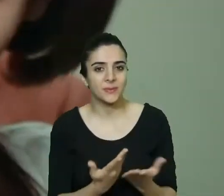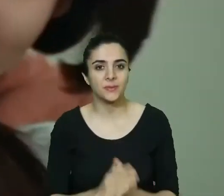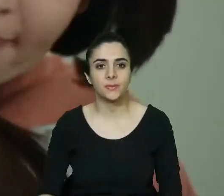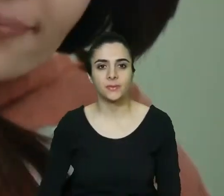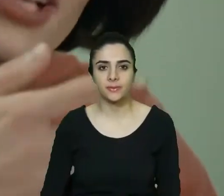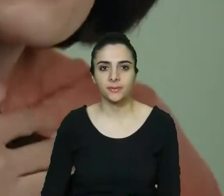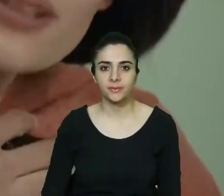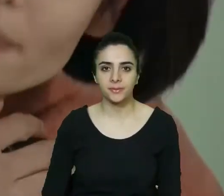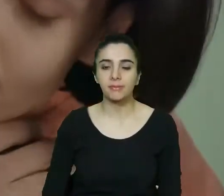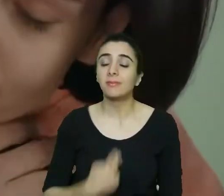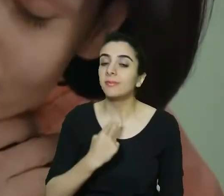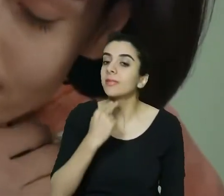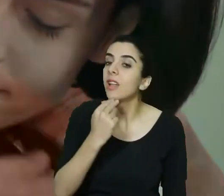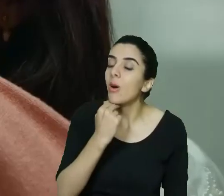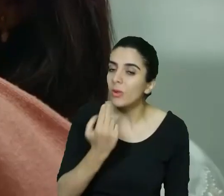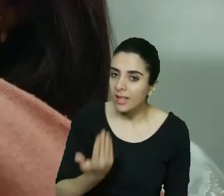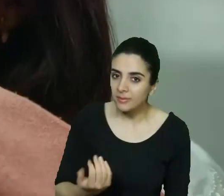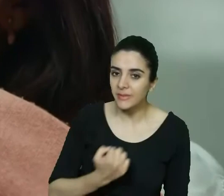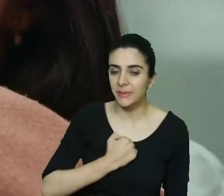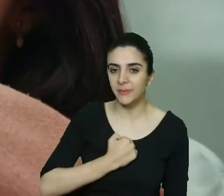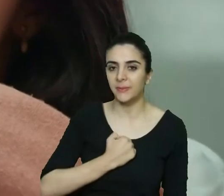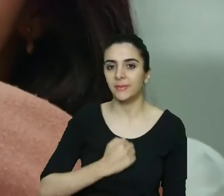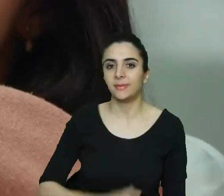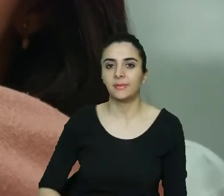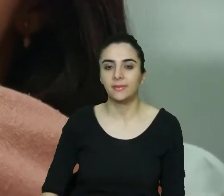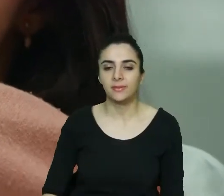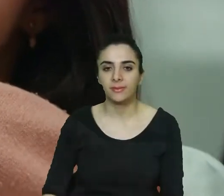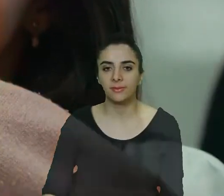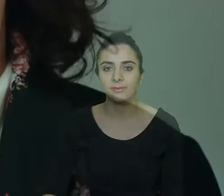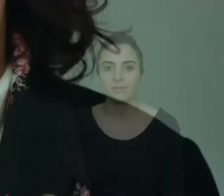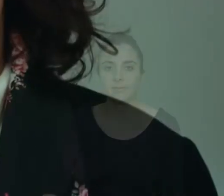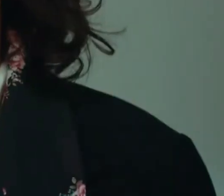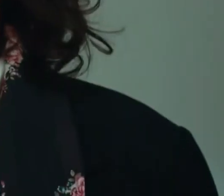kadar dokundu sözleri. Sımsıkı sarıldılar. Hayriye imrenerek bakıyor.